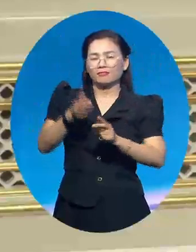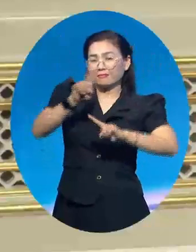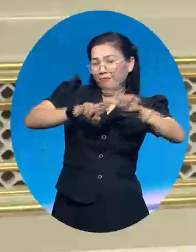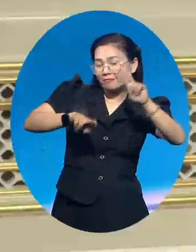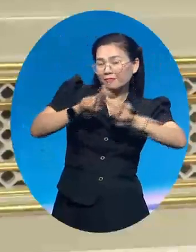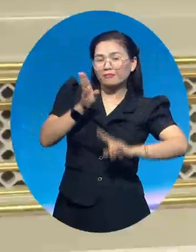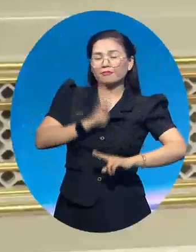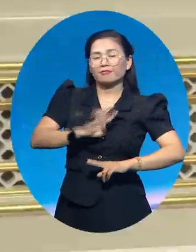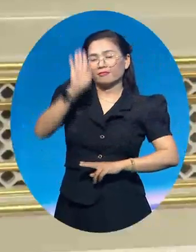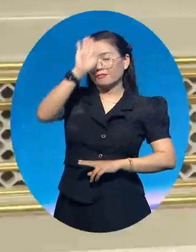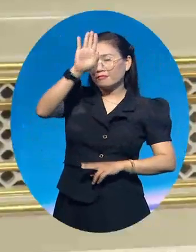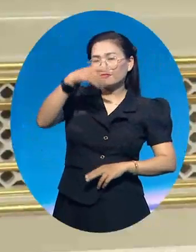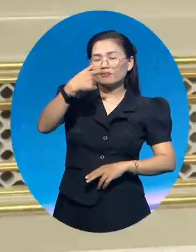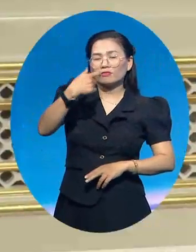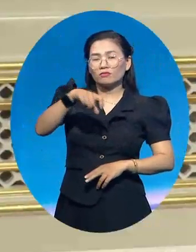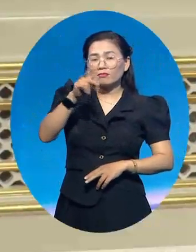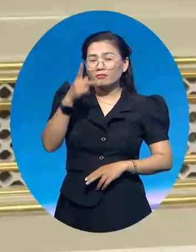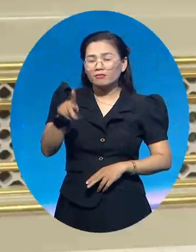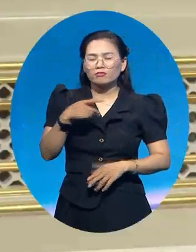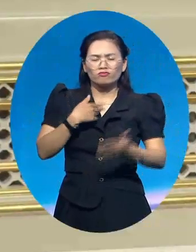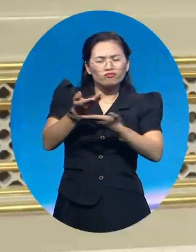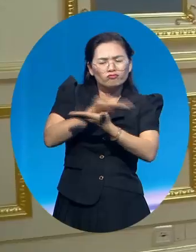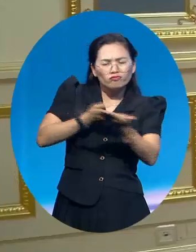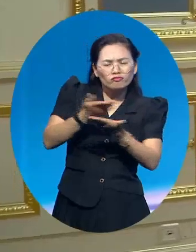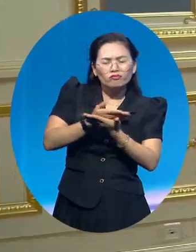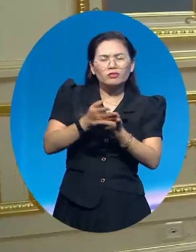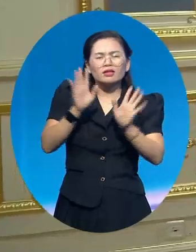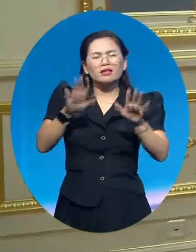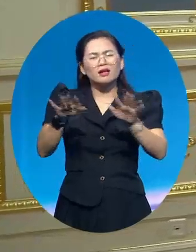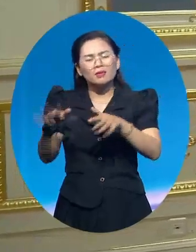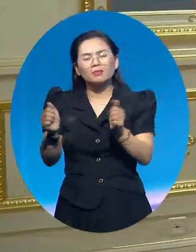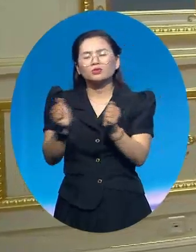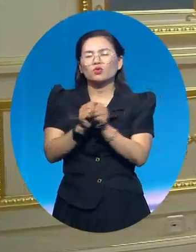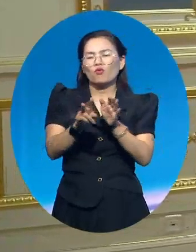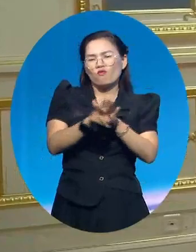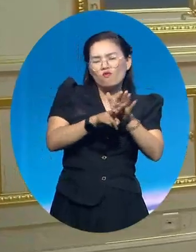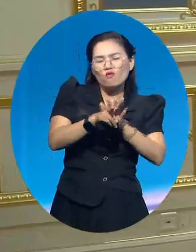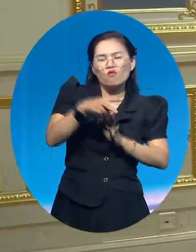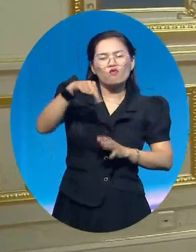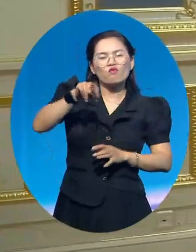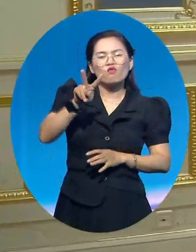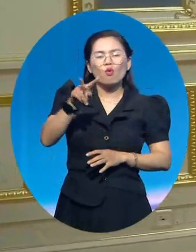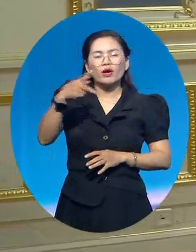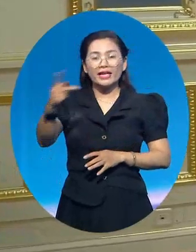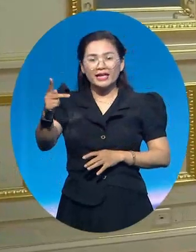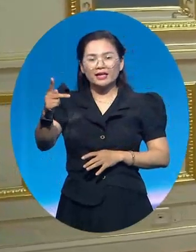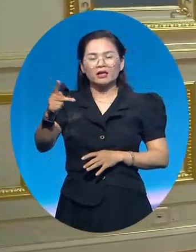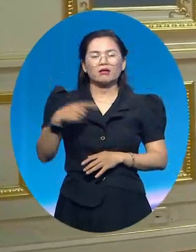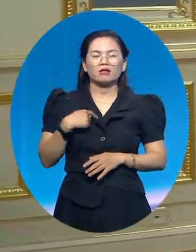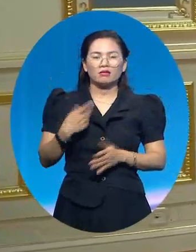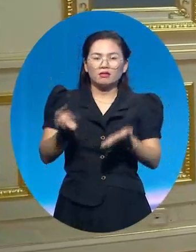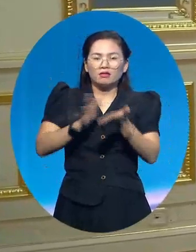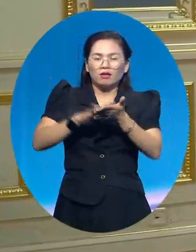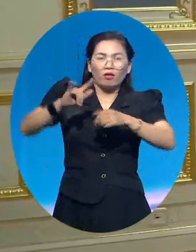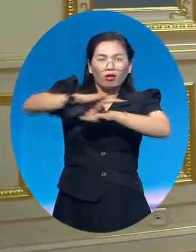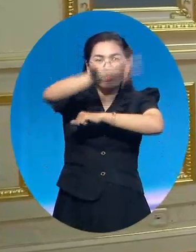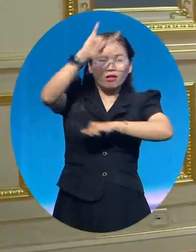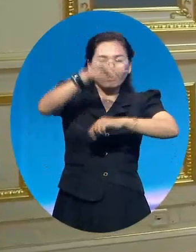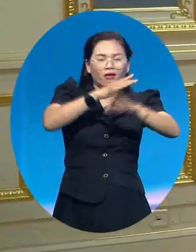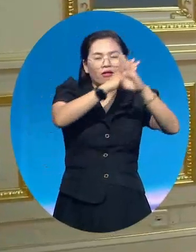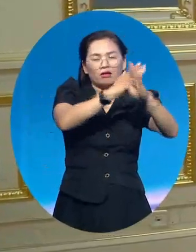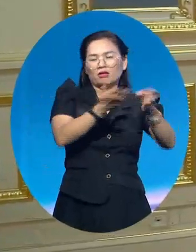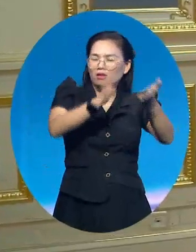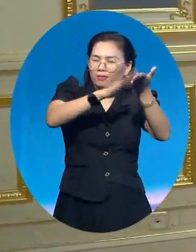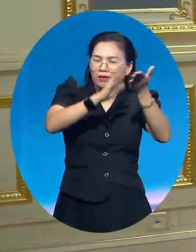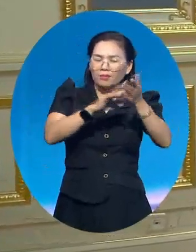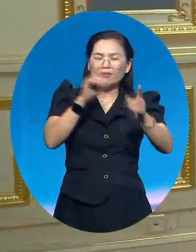Sébastien Lecornu. Đôi bên đã thảo luận về khả năng sản xuất vũ khí chung giữa hai nước, đồng thời tăng cường lực lượng phòng không của Ukraine trước mùa đông sắp